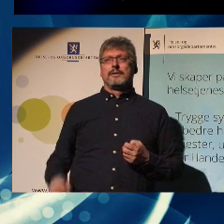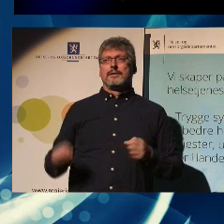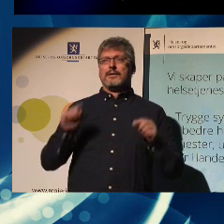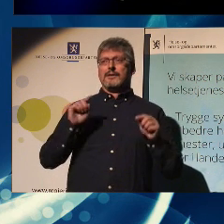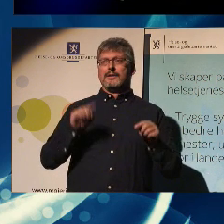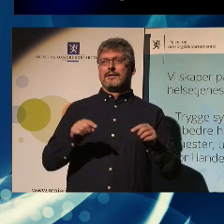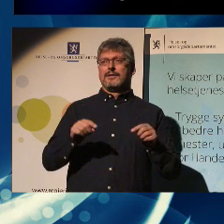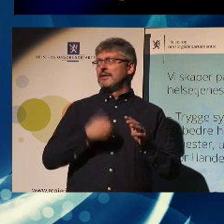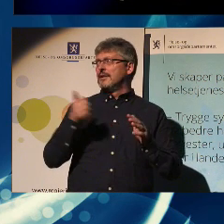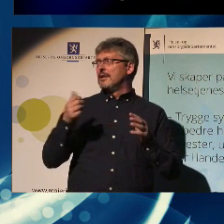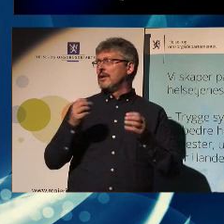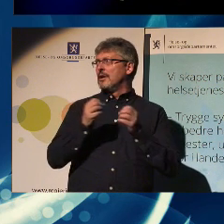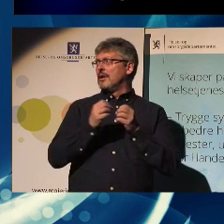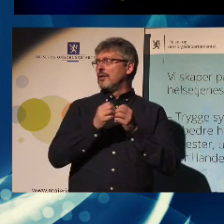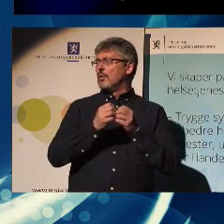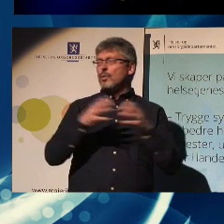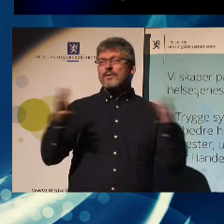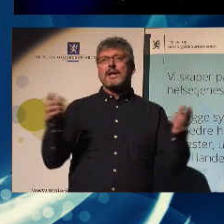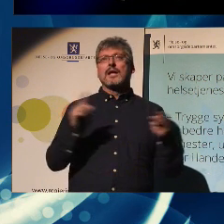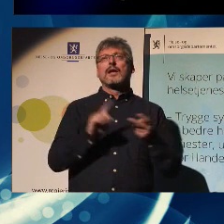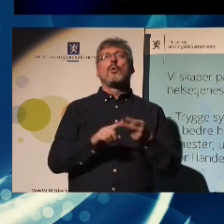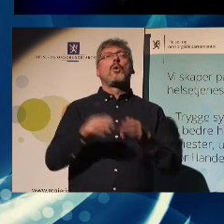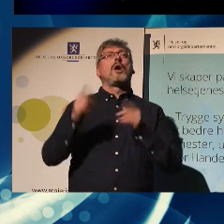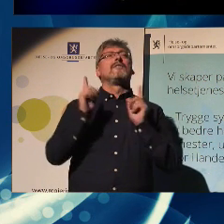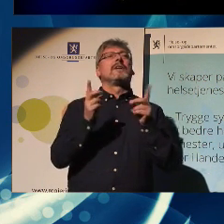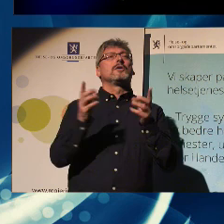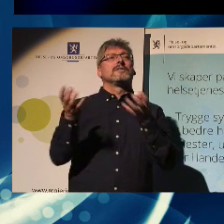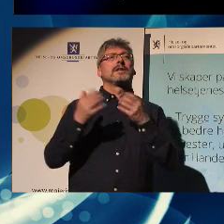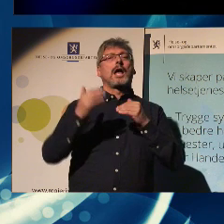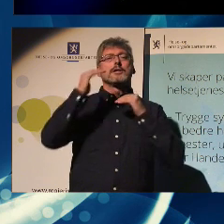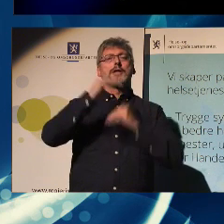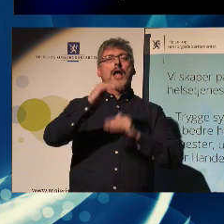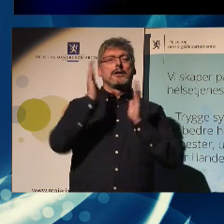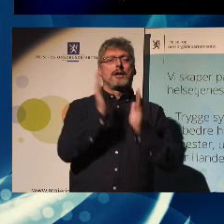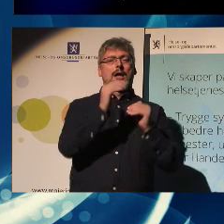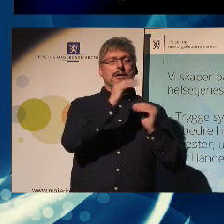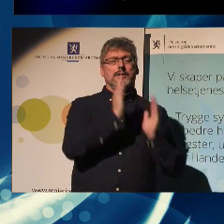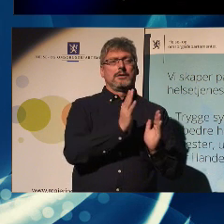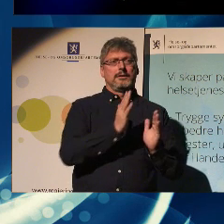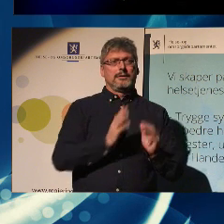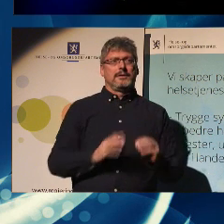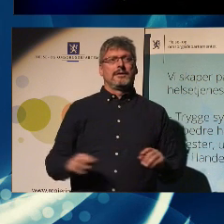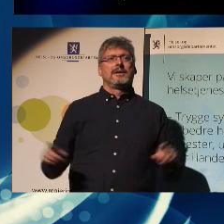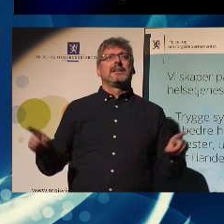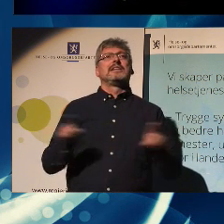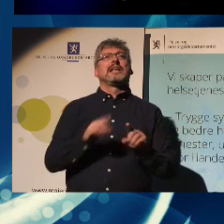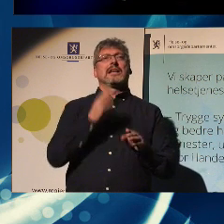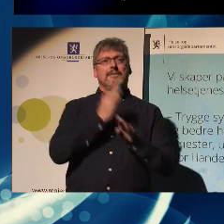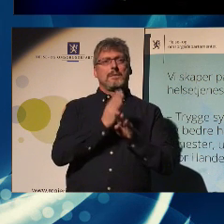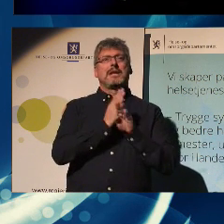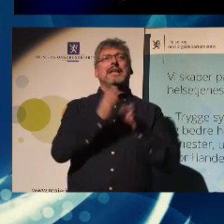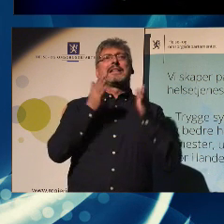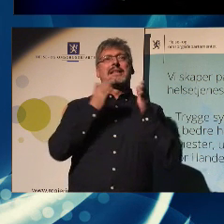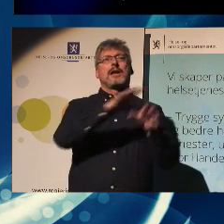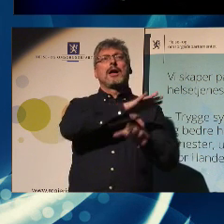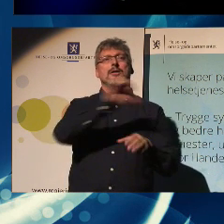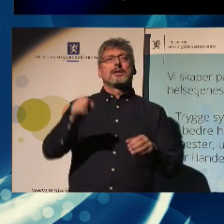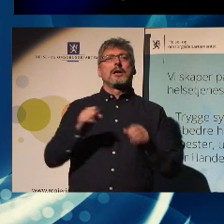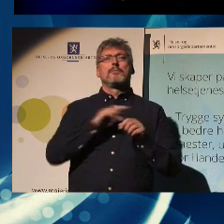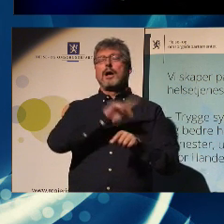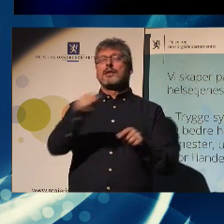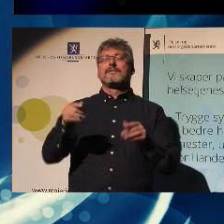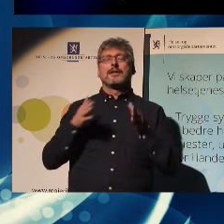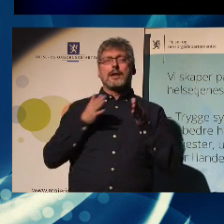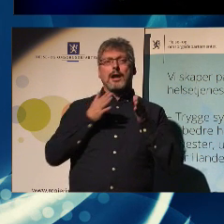Leverandørutvikling. Og standarder. Sånn at vi er på rett vei alle sammen, og at vi drar i samme